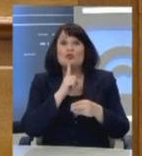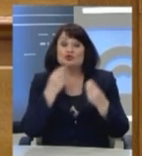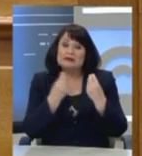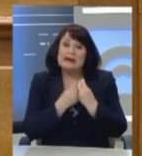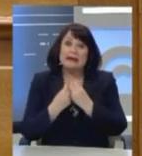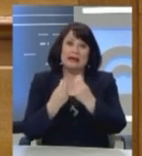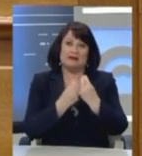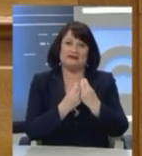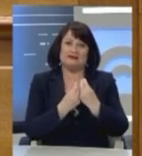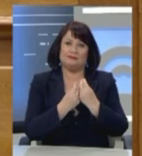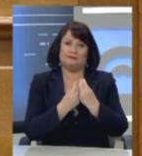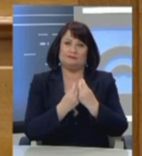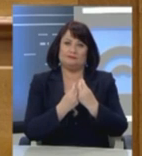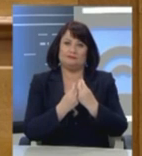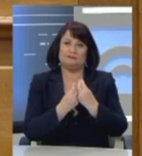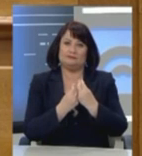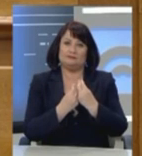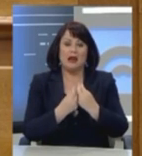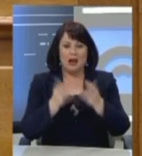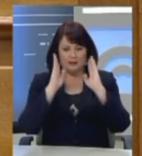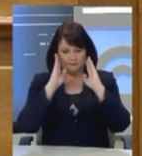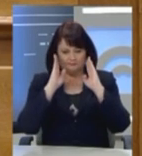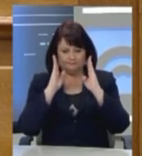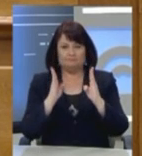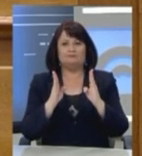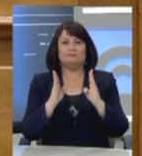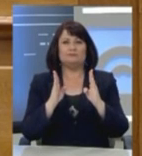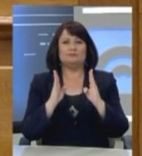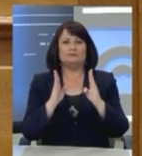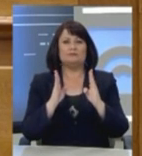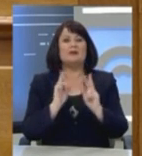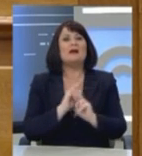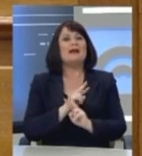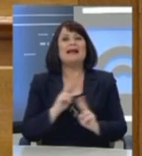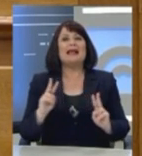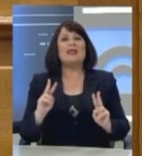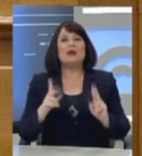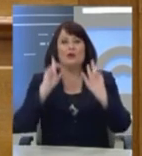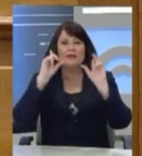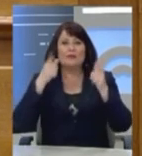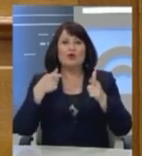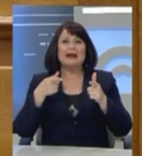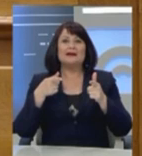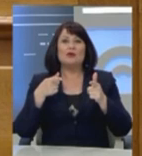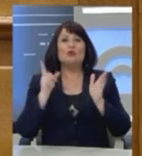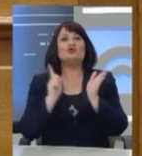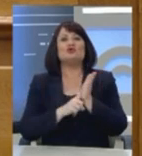την συμφωνημένη προσήλωση σε ένα ξεκάθαρο δημοκρατικό θεσμικό